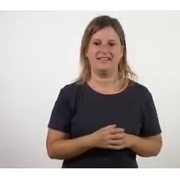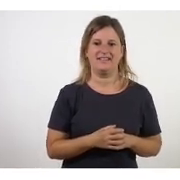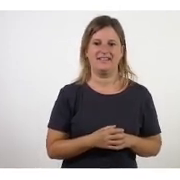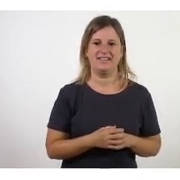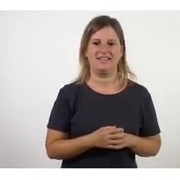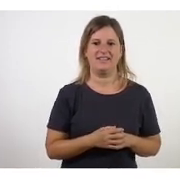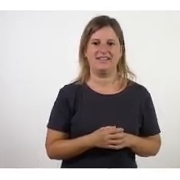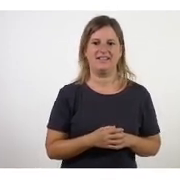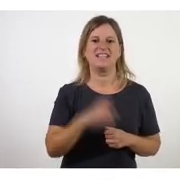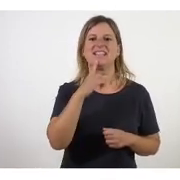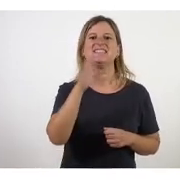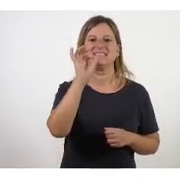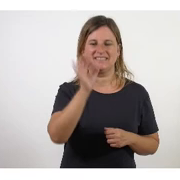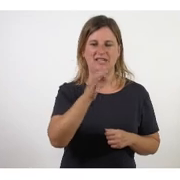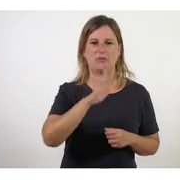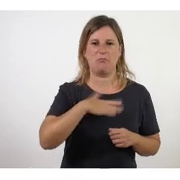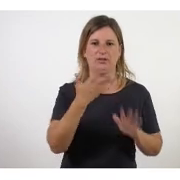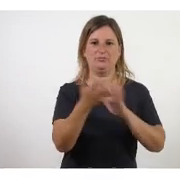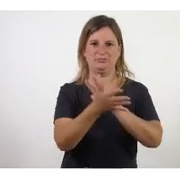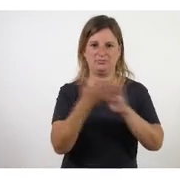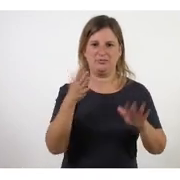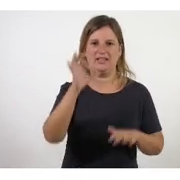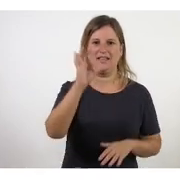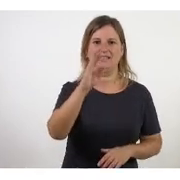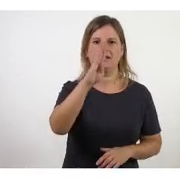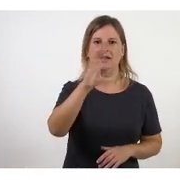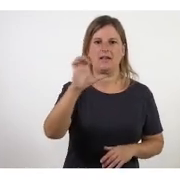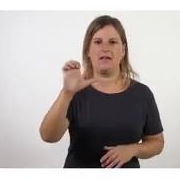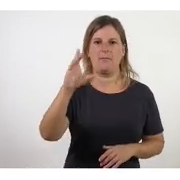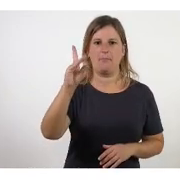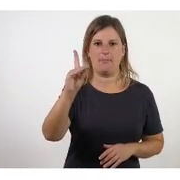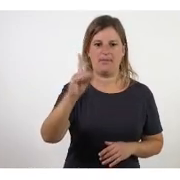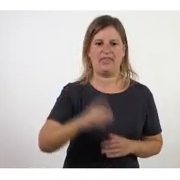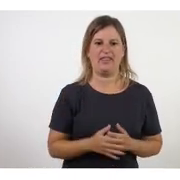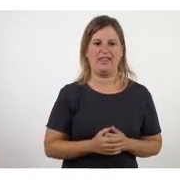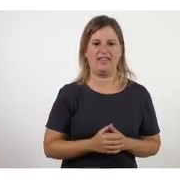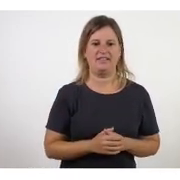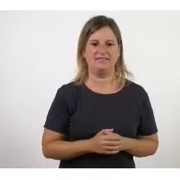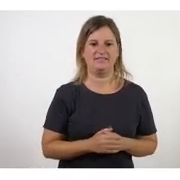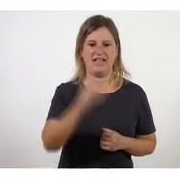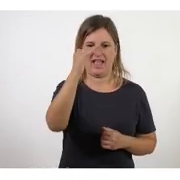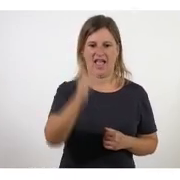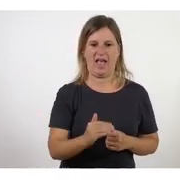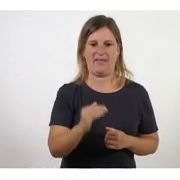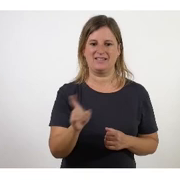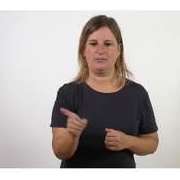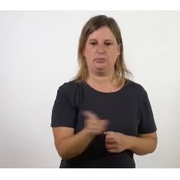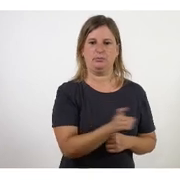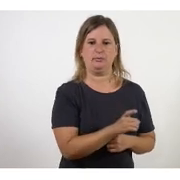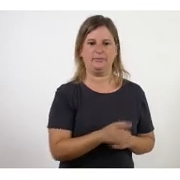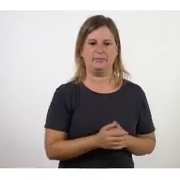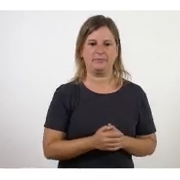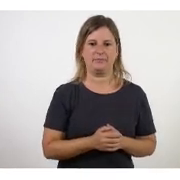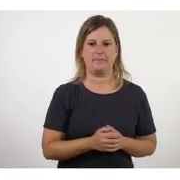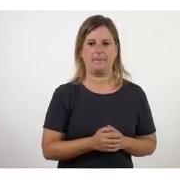és sí, Sandra, pots, tens l'eina de speed, vale? Tens l'eina de speed allà baix per accelerar els clips. Pots